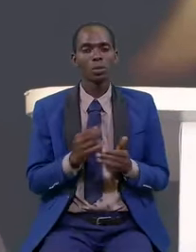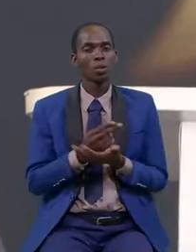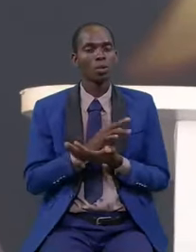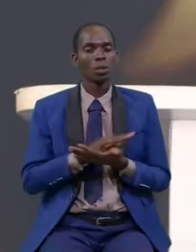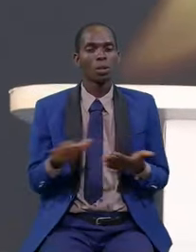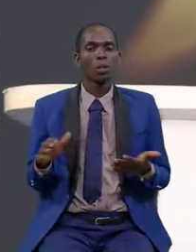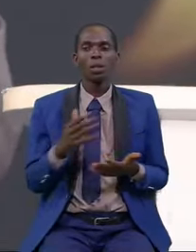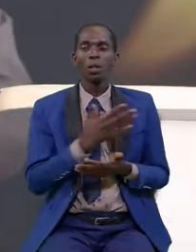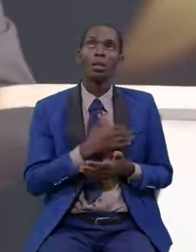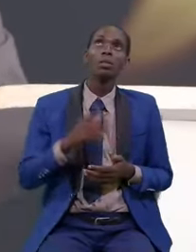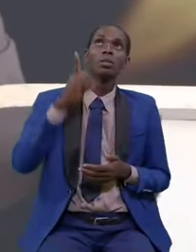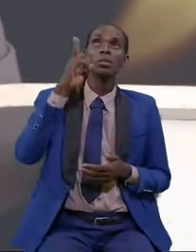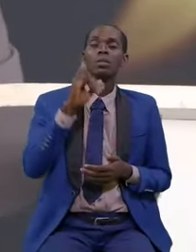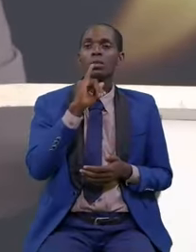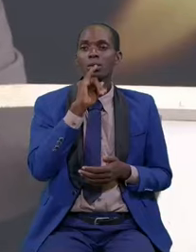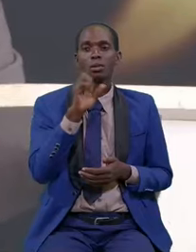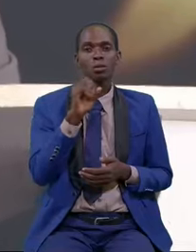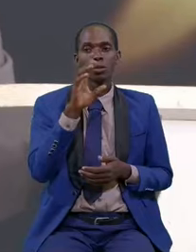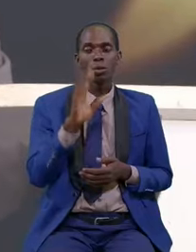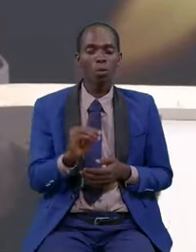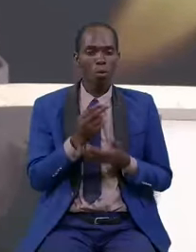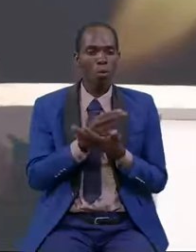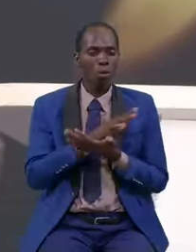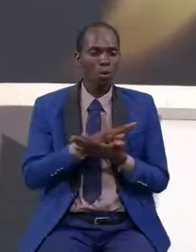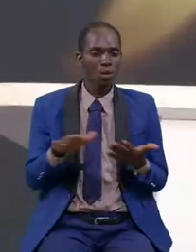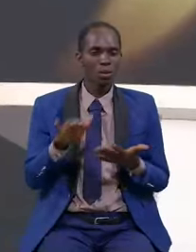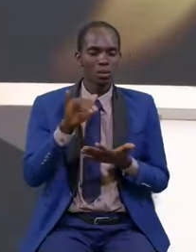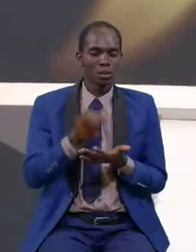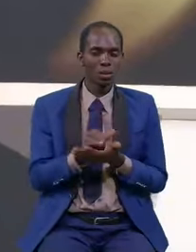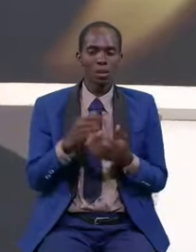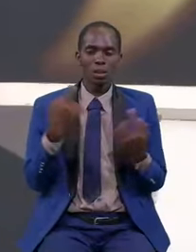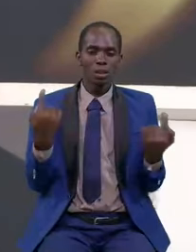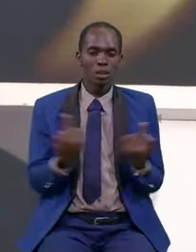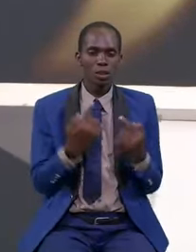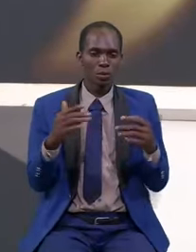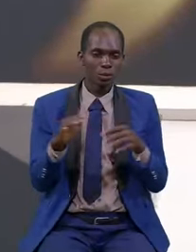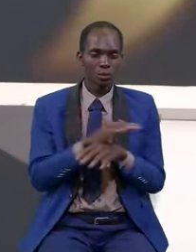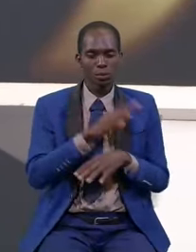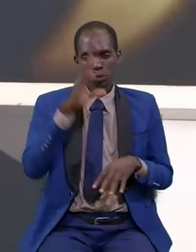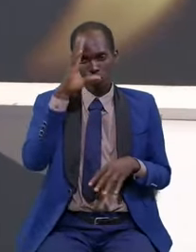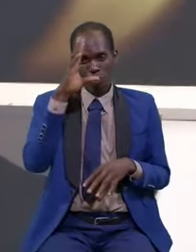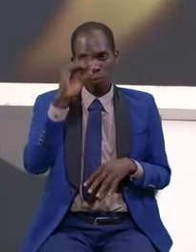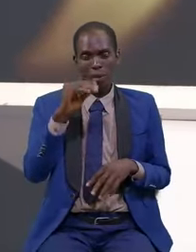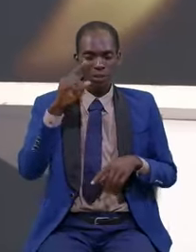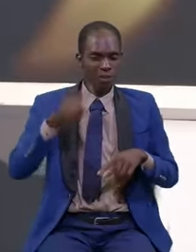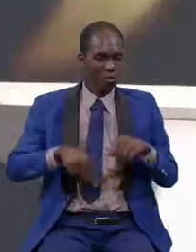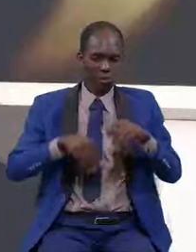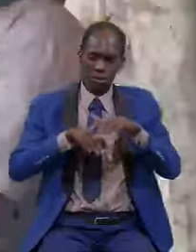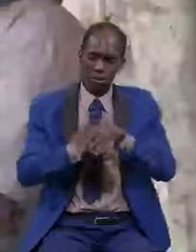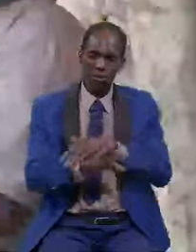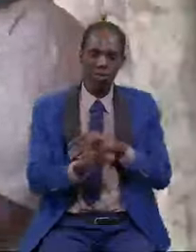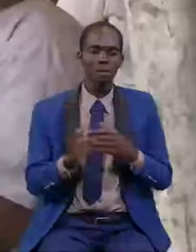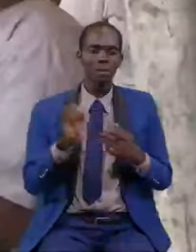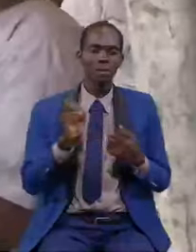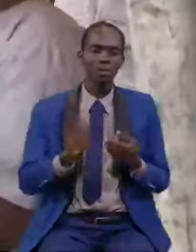Et Dieu est si saint que l'homme pécheur ne peut pas se présenter devant